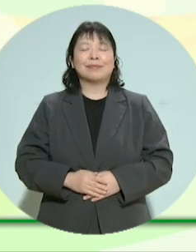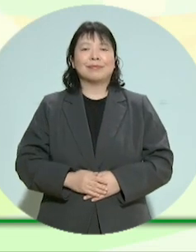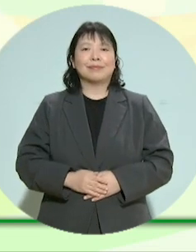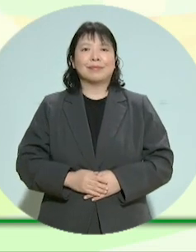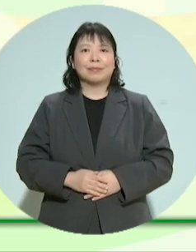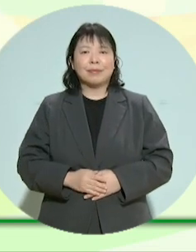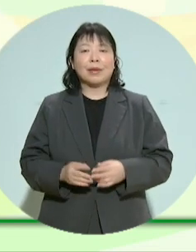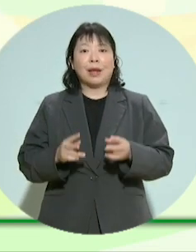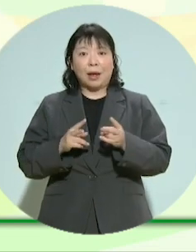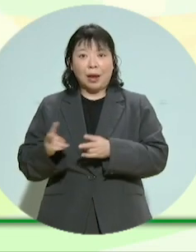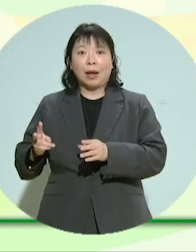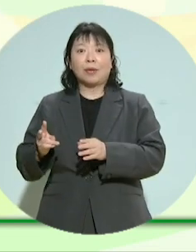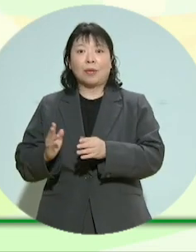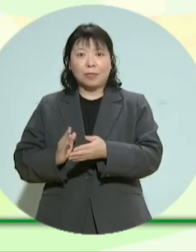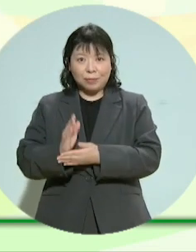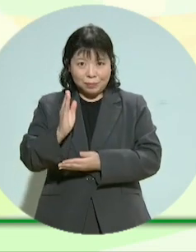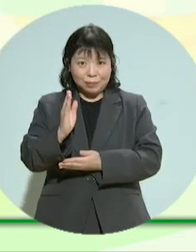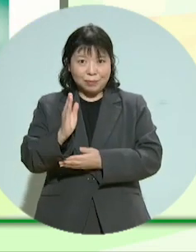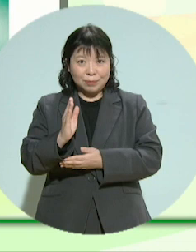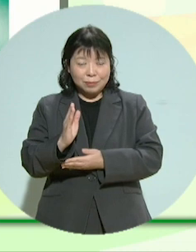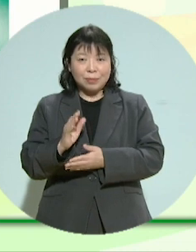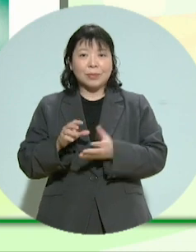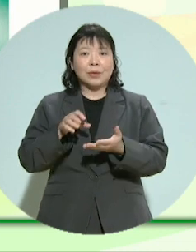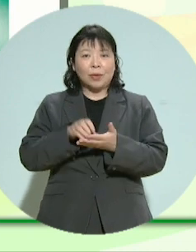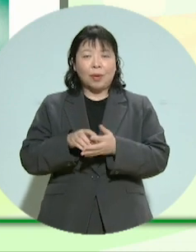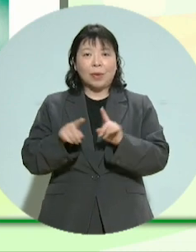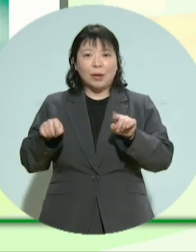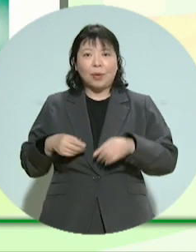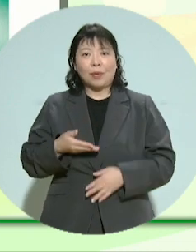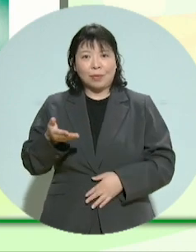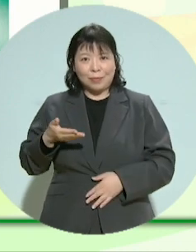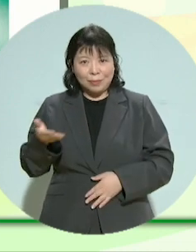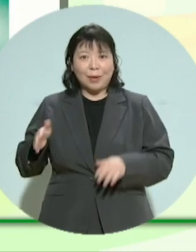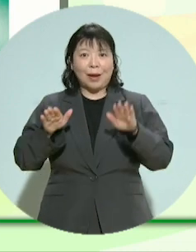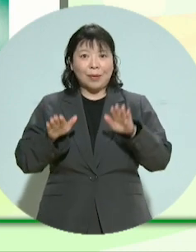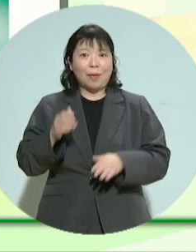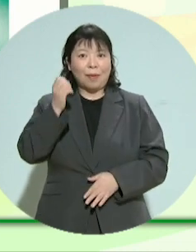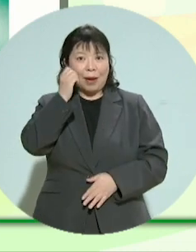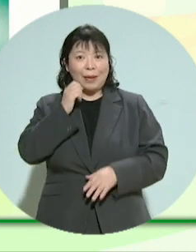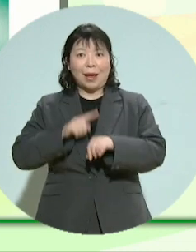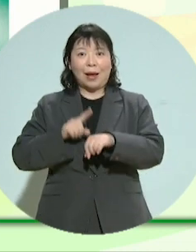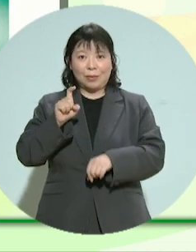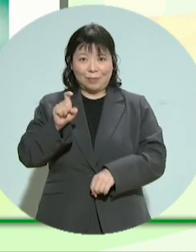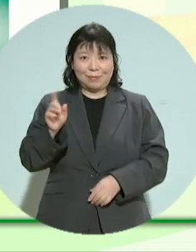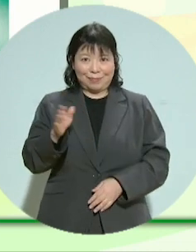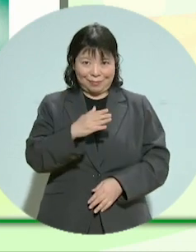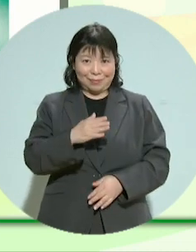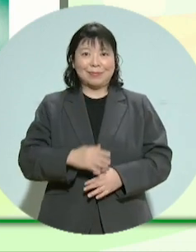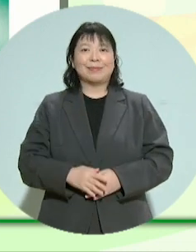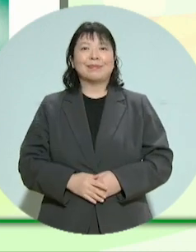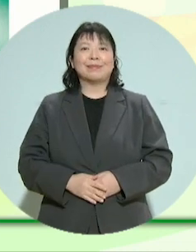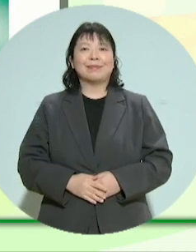制度の開始と受理証明書の交付は今日この後10時からです。